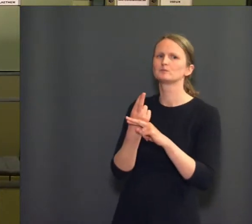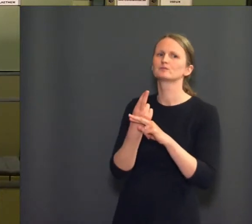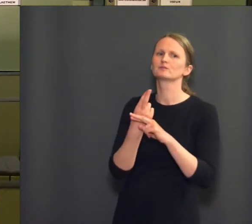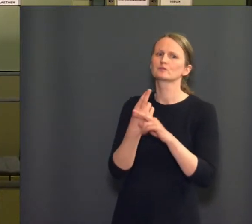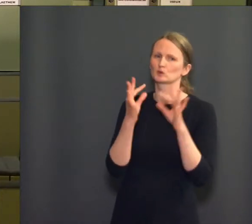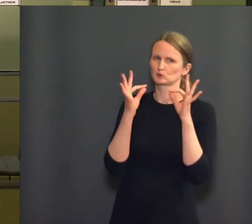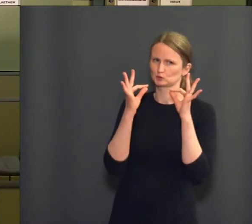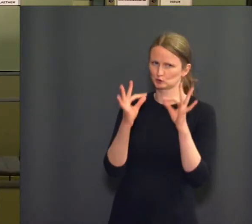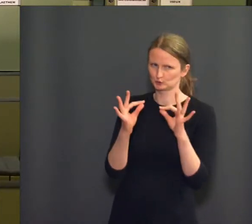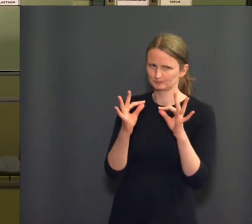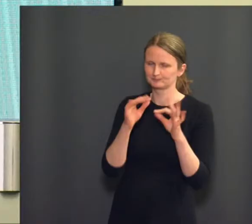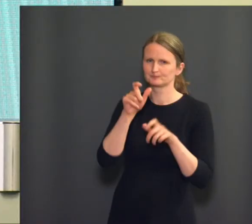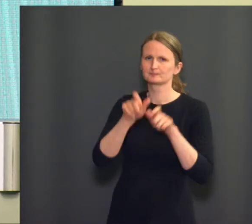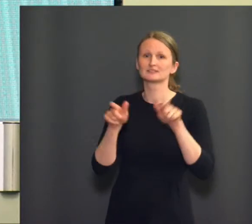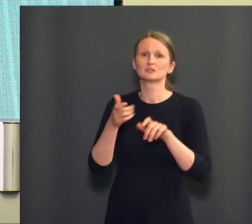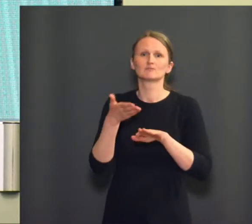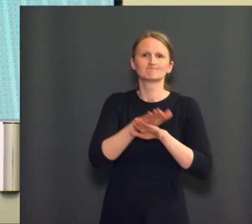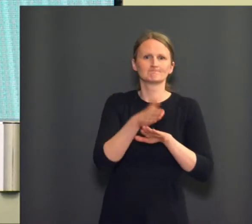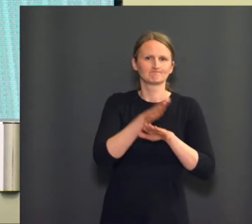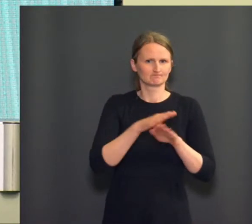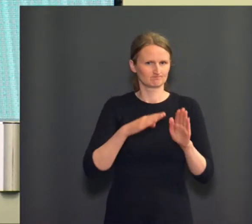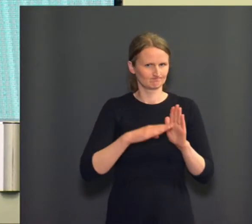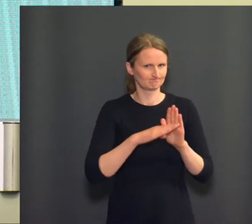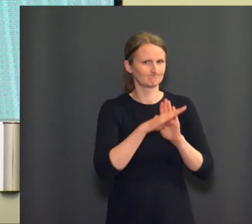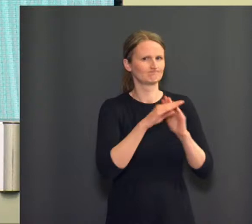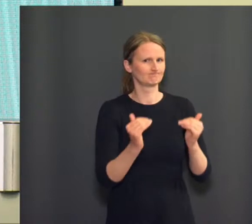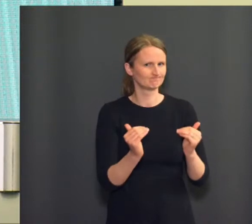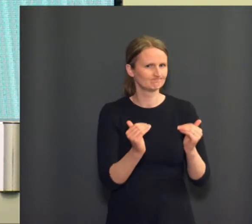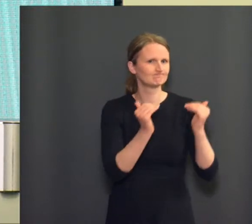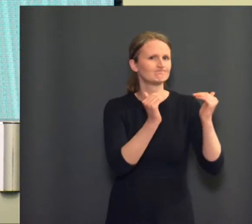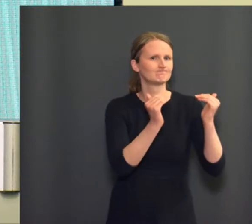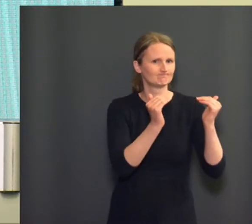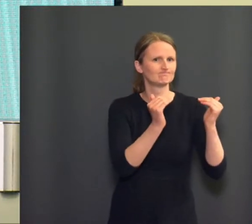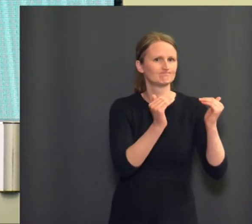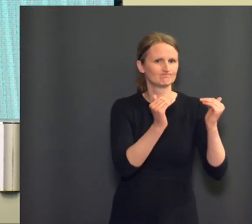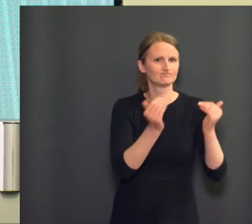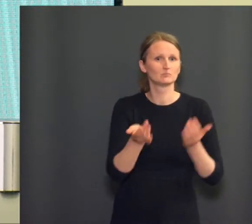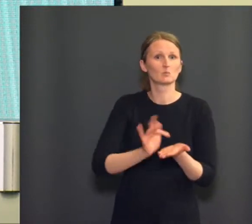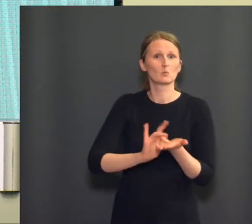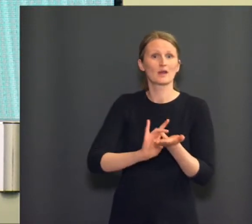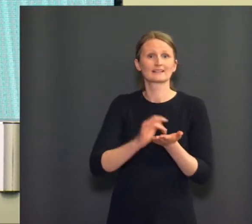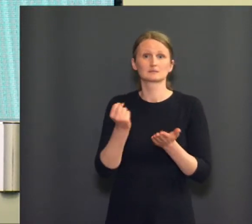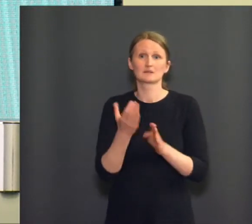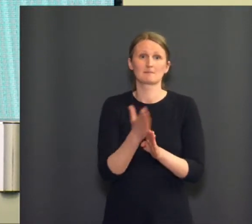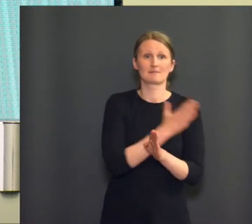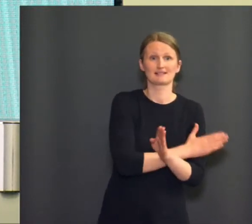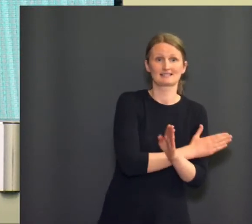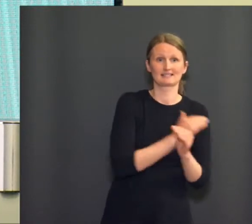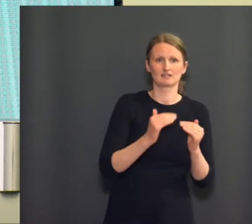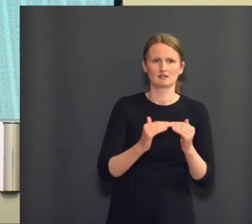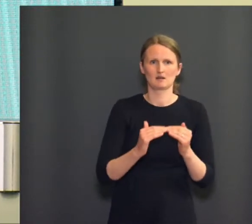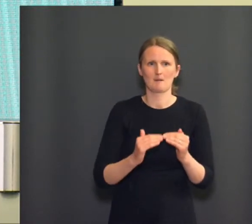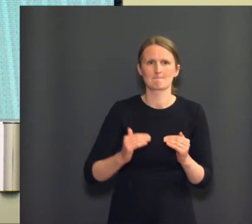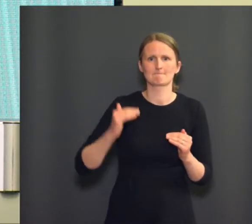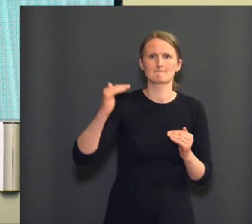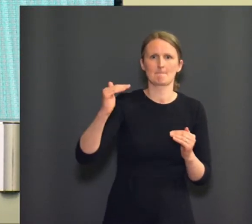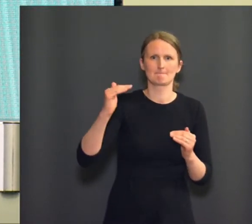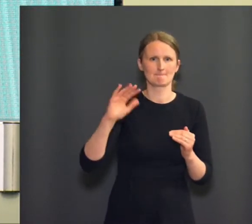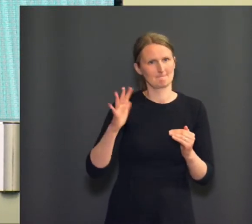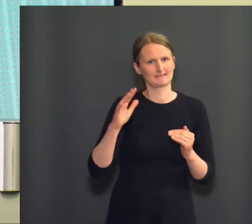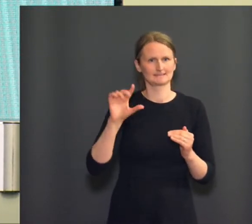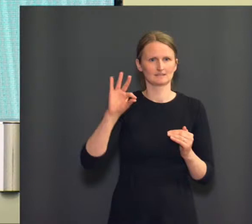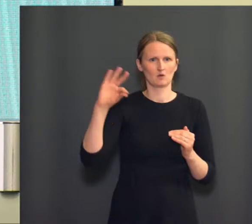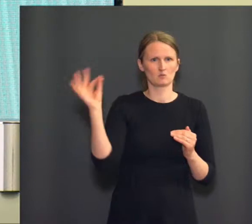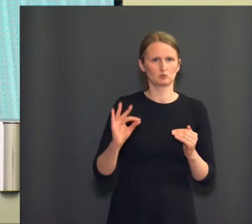puisqu'elle approche à peu près des 50% par rapport à la moyenne de la semaine précédente. Ceci est une conséquence inévitable, et on l'a vu